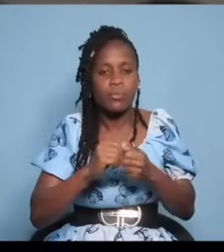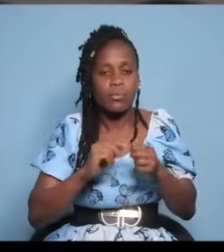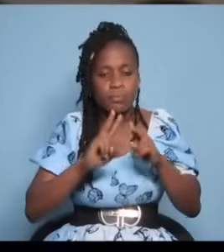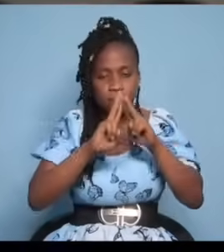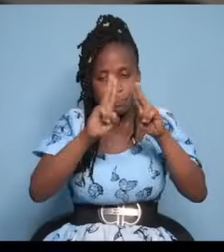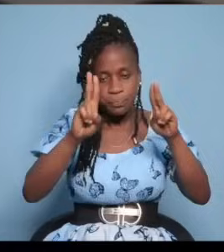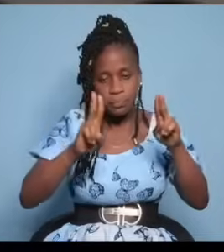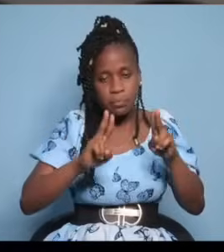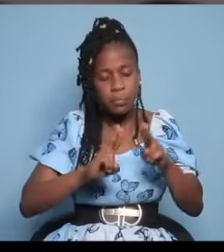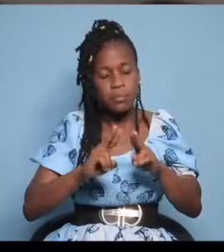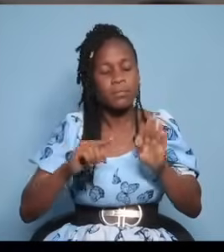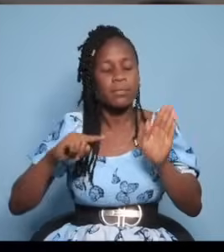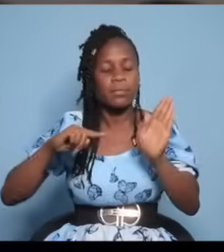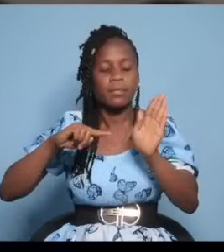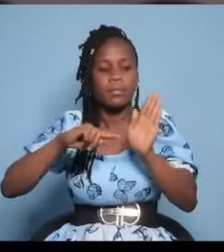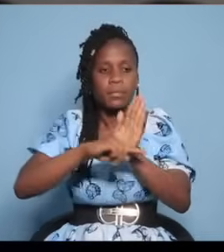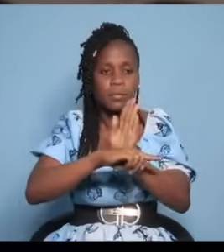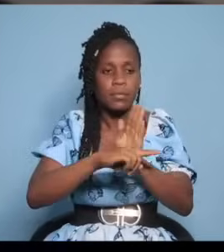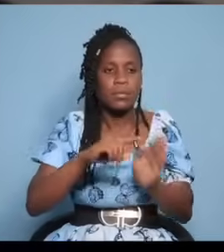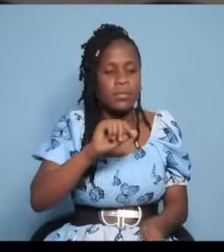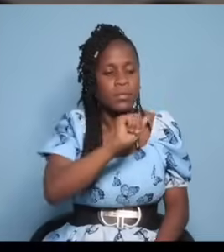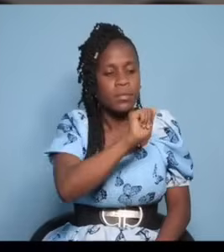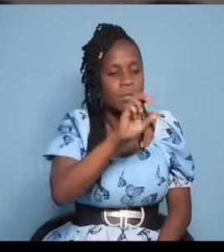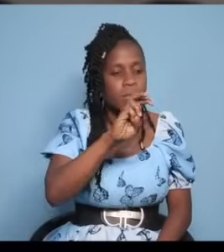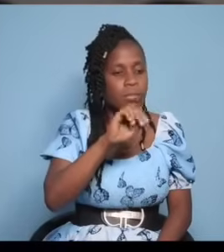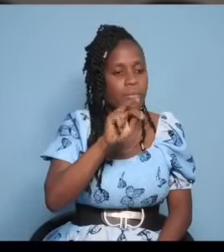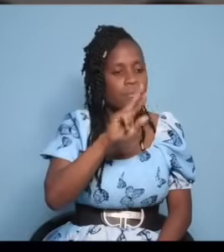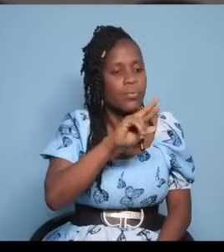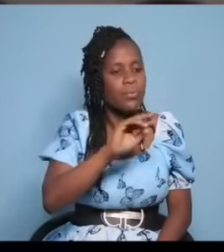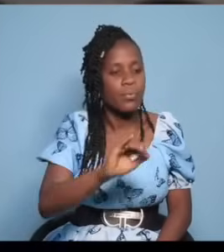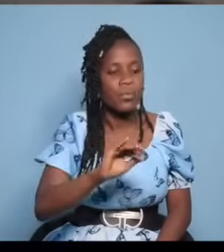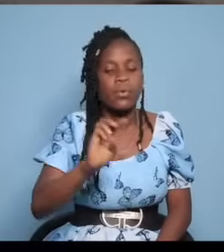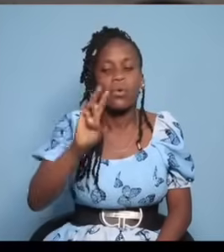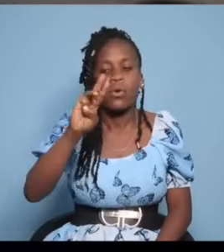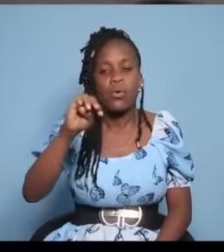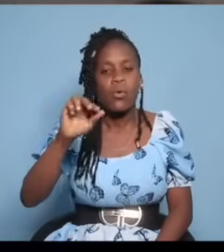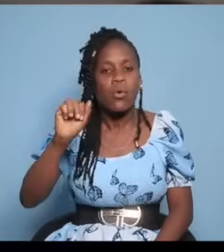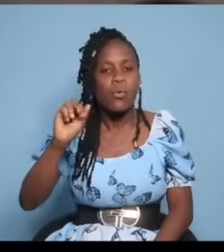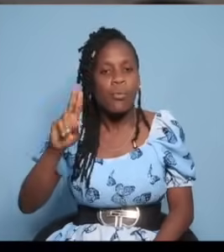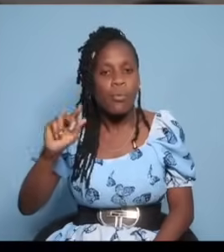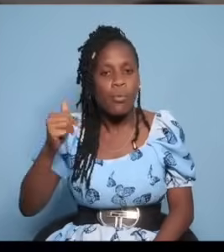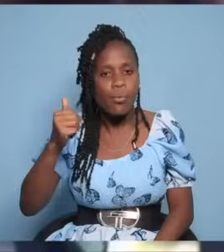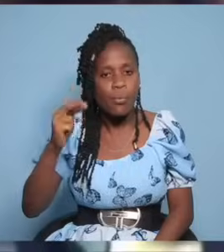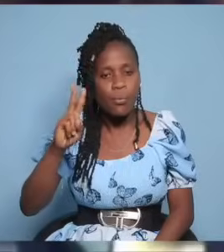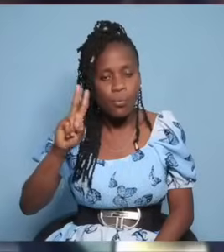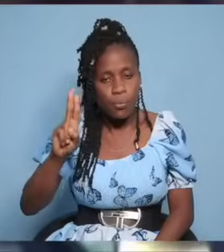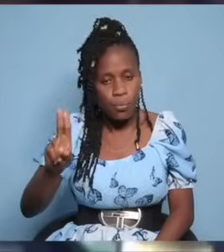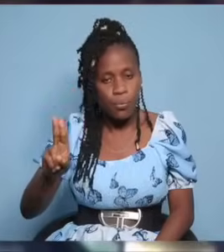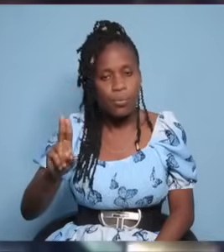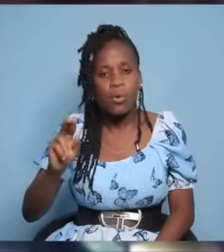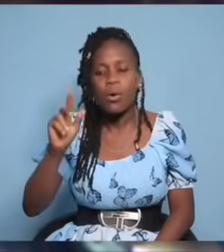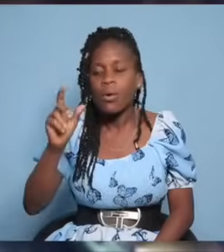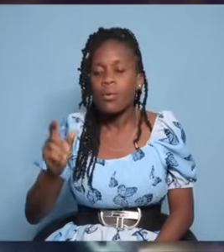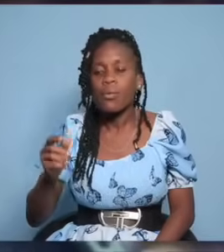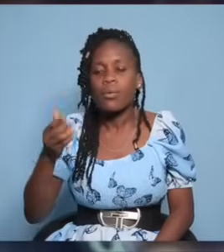Savimbi, watu kama kina Mobutu Sese Seko, Kuku Ngwendo za Banga, watu kama